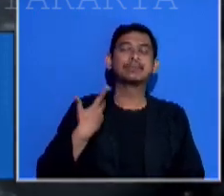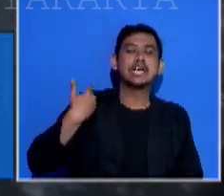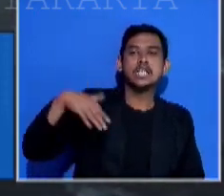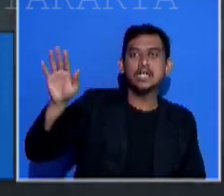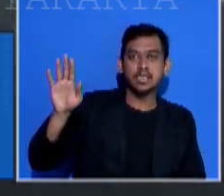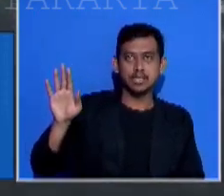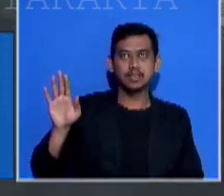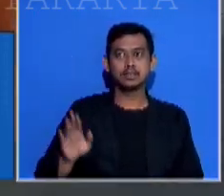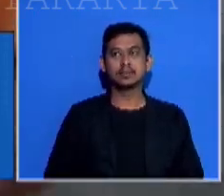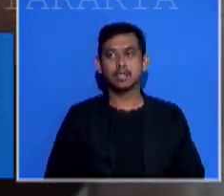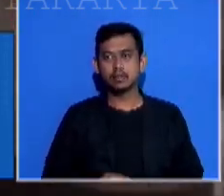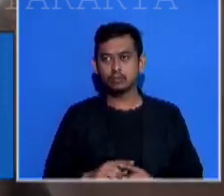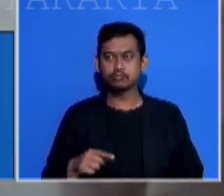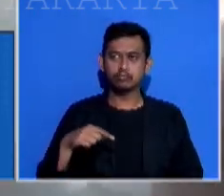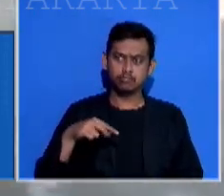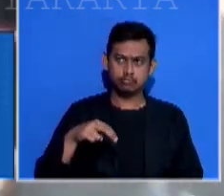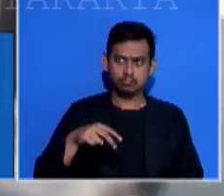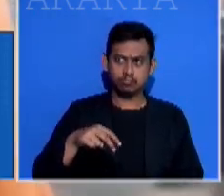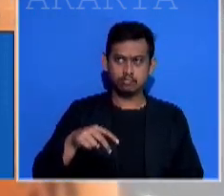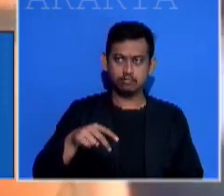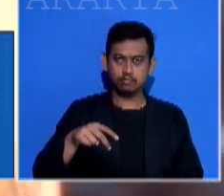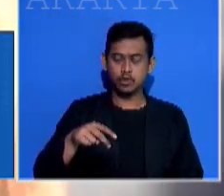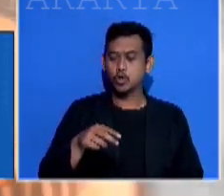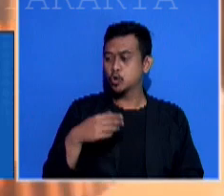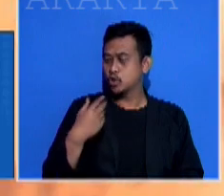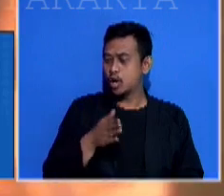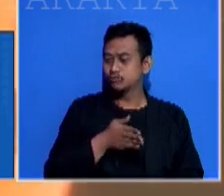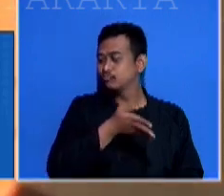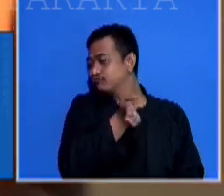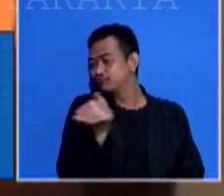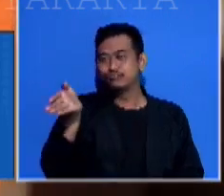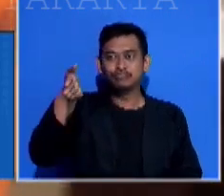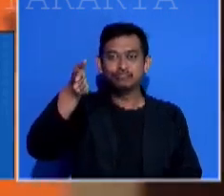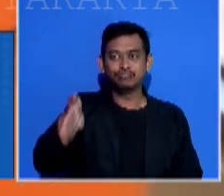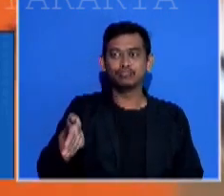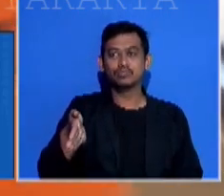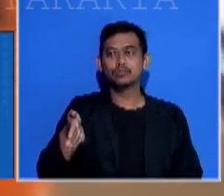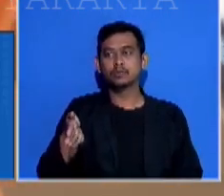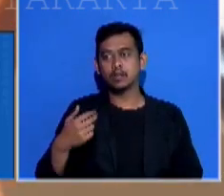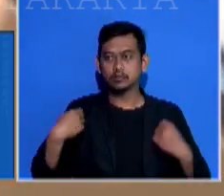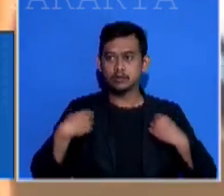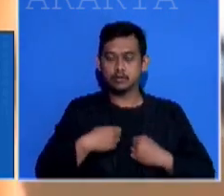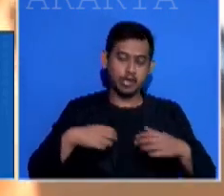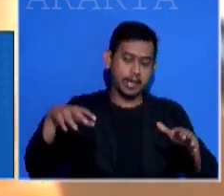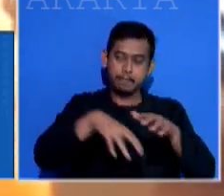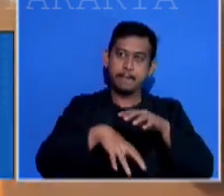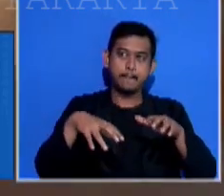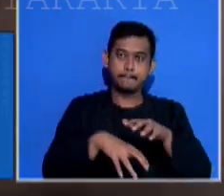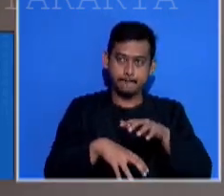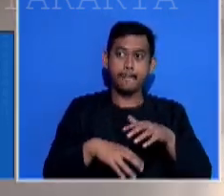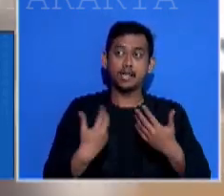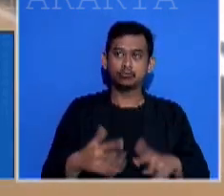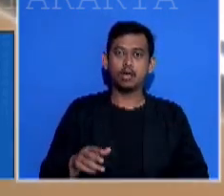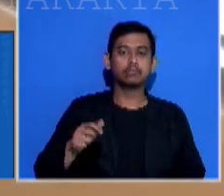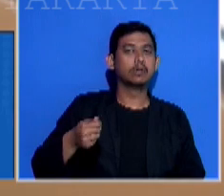kemudian menuju ke tempat parkir depan toko untuk memasukkan jaket ke dalam jok motor. Tak selang berapa lama, korban meninggalkan motor